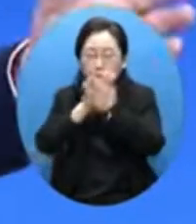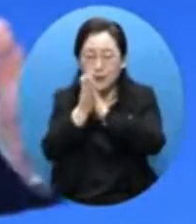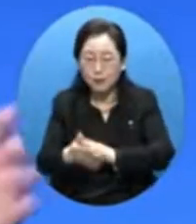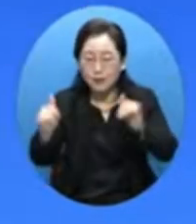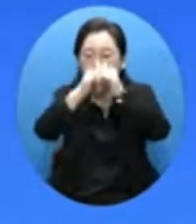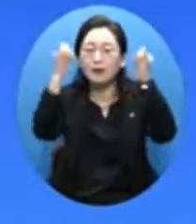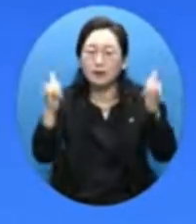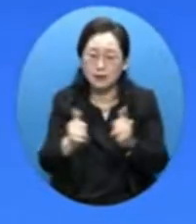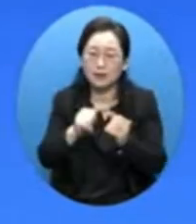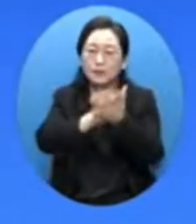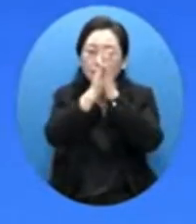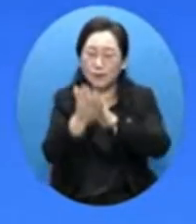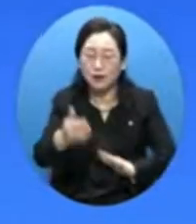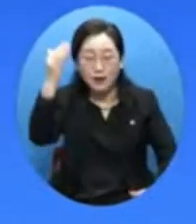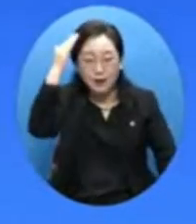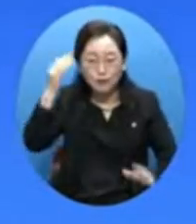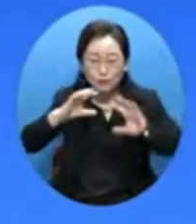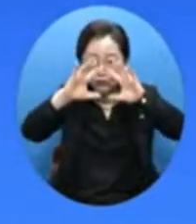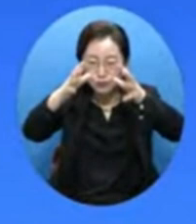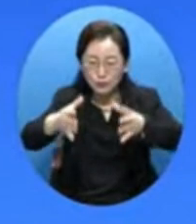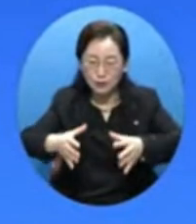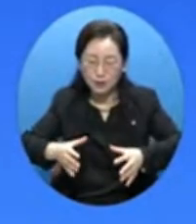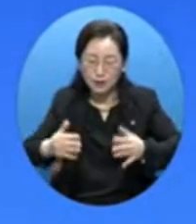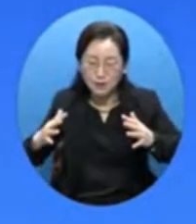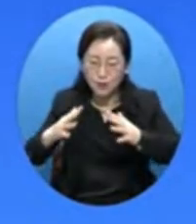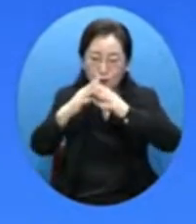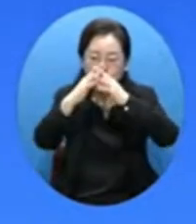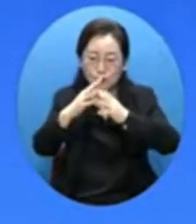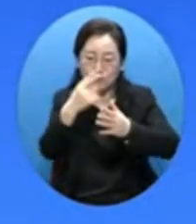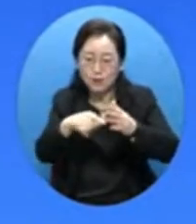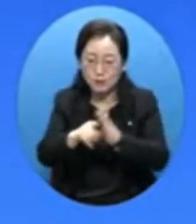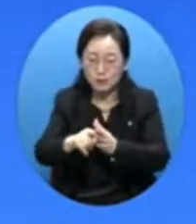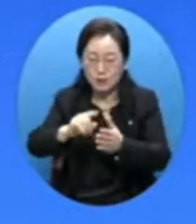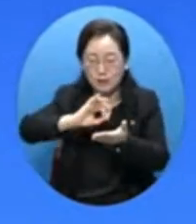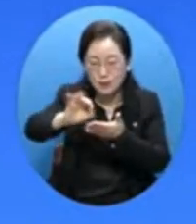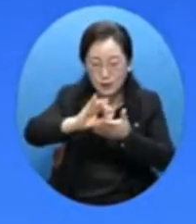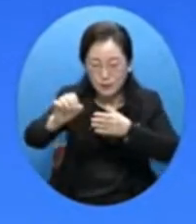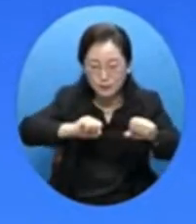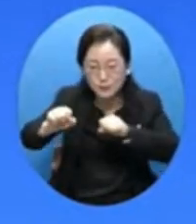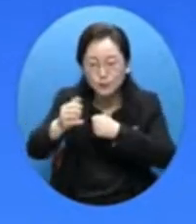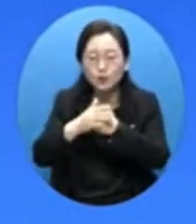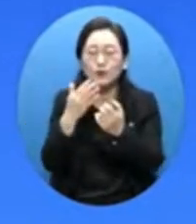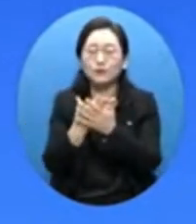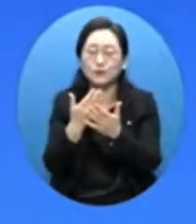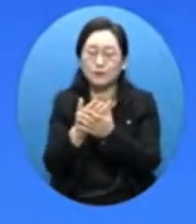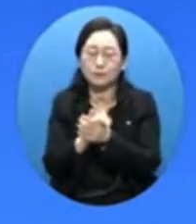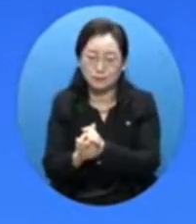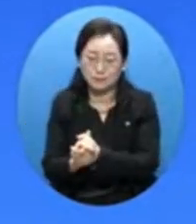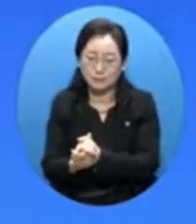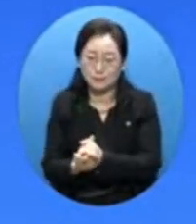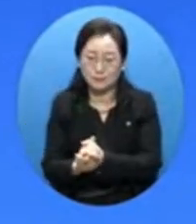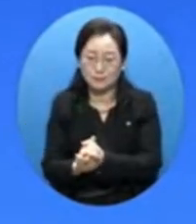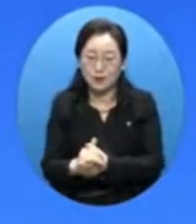사회를 변화시키며 대한민국을 위대한 대한민국으로 건설해 나가는데 우리 모두가 쓰임받게 하여 주시옵소서. 이 일에 우리 모두가 하나가 되어야